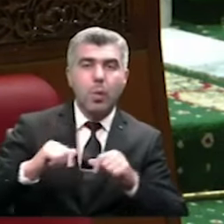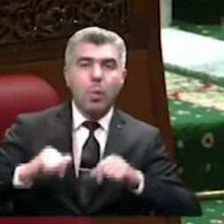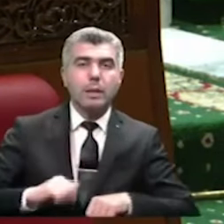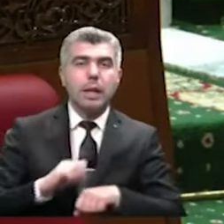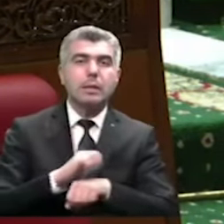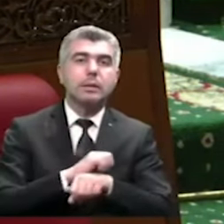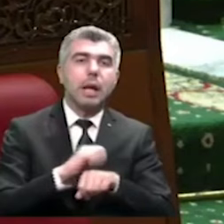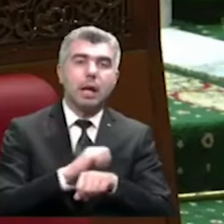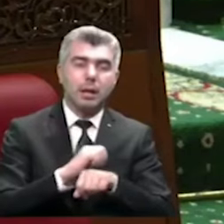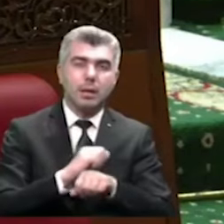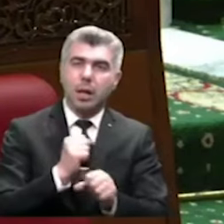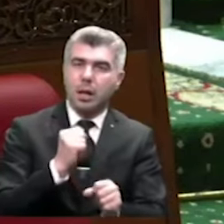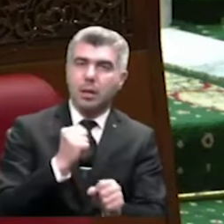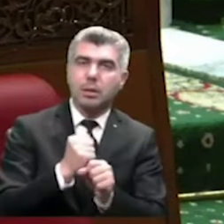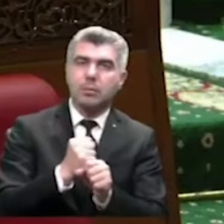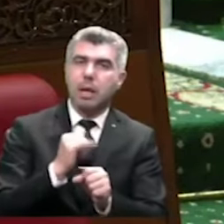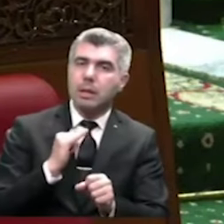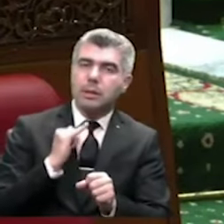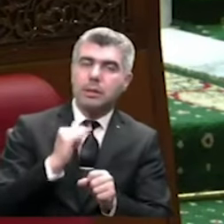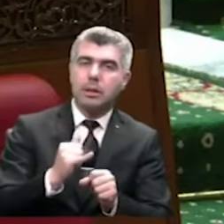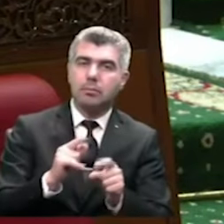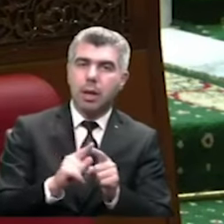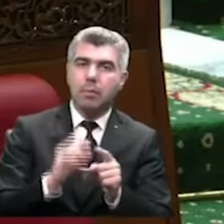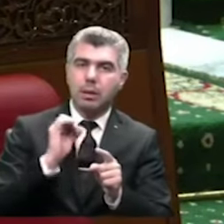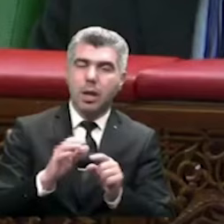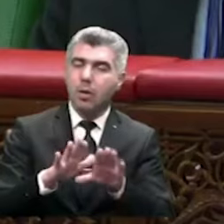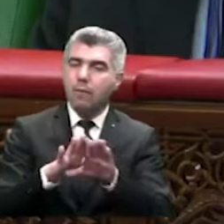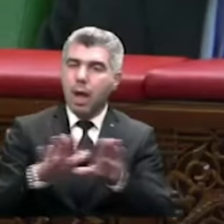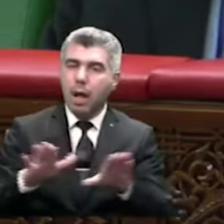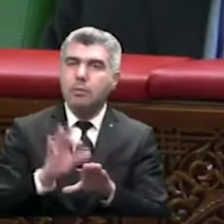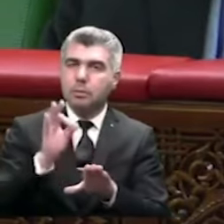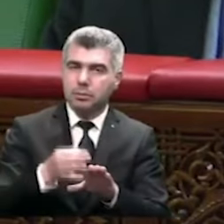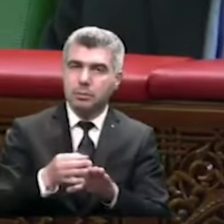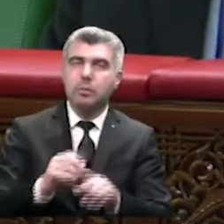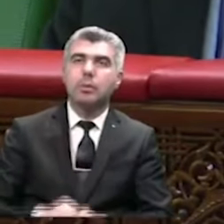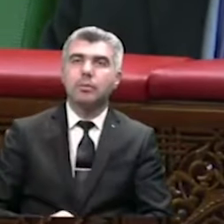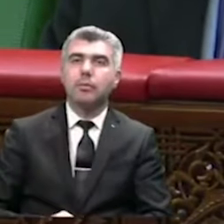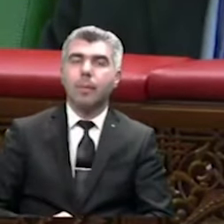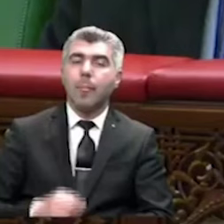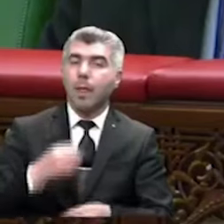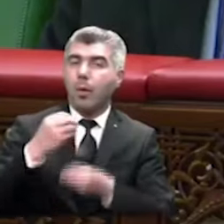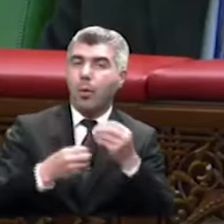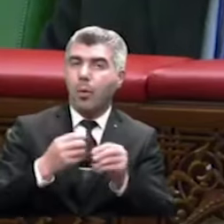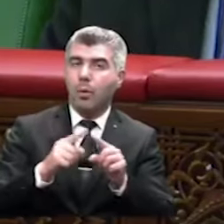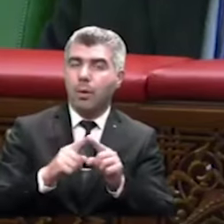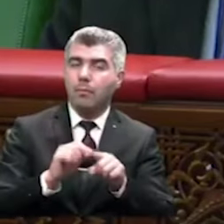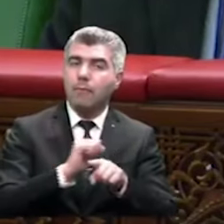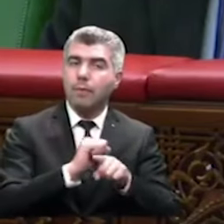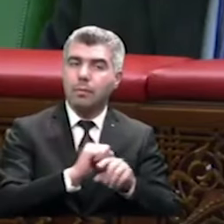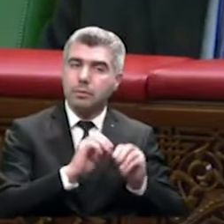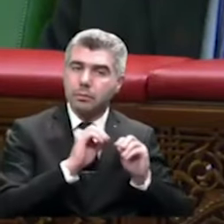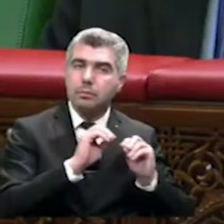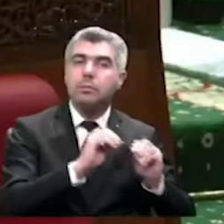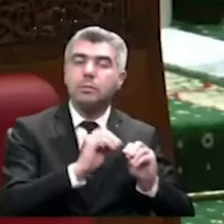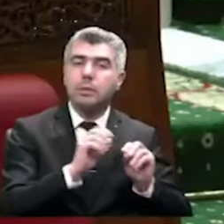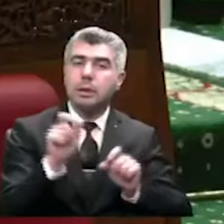الداخلية تعمل جاهدة على تعبئة هذه الأوعية العقارية، وكذا على تأطير وحث